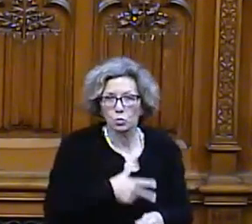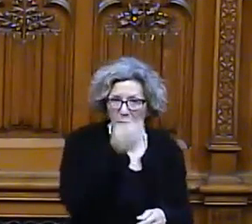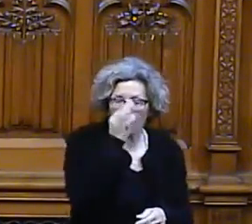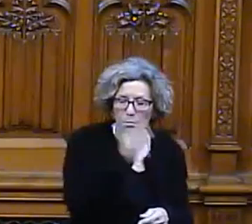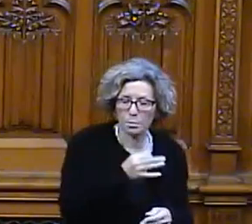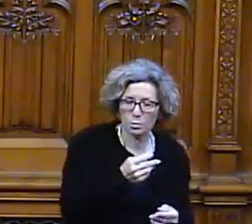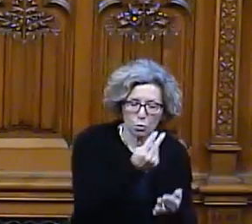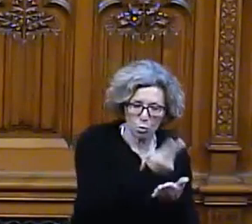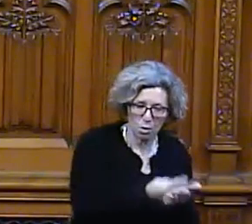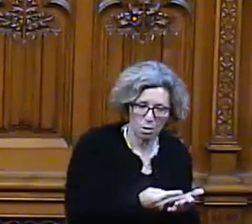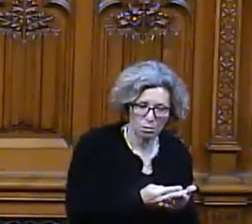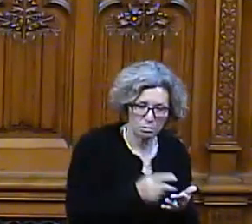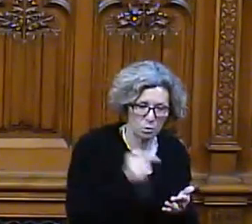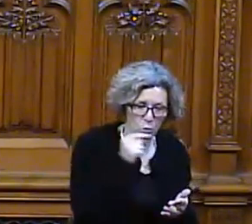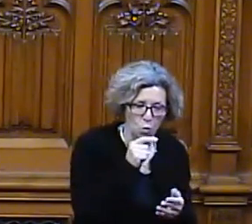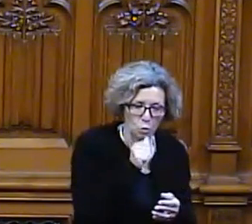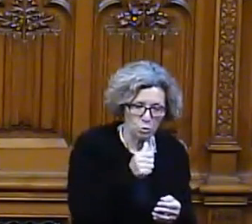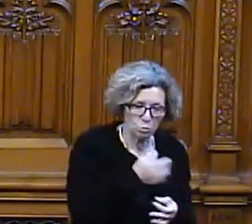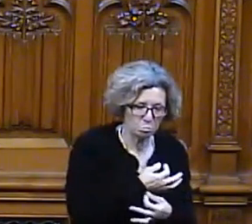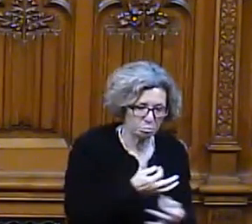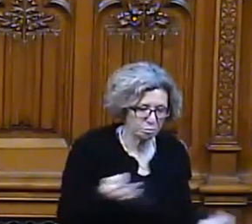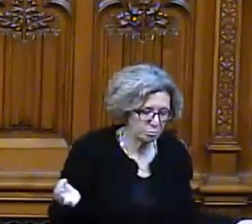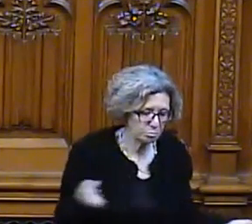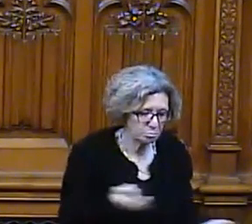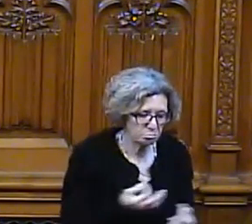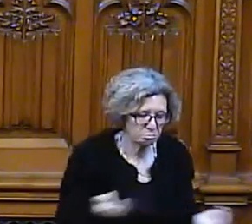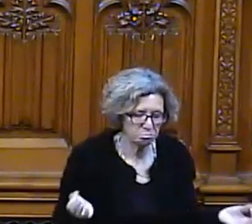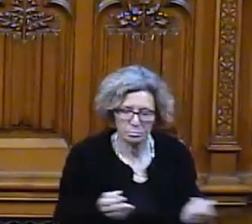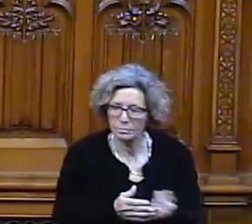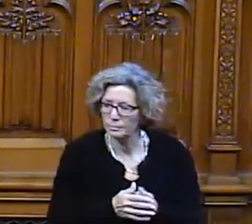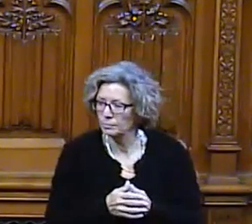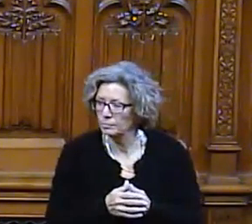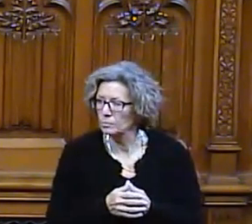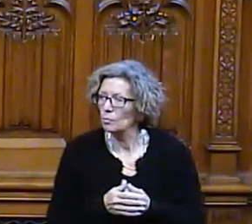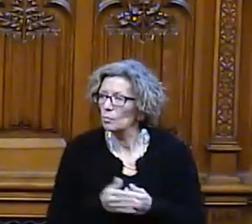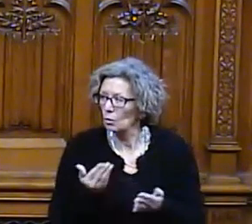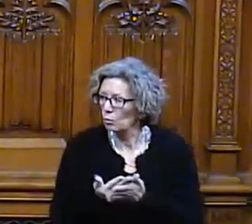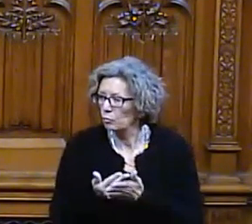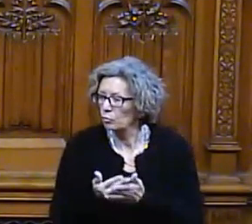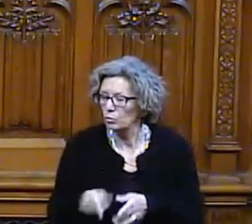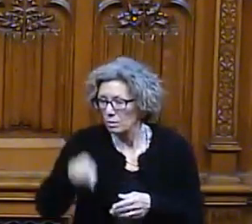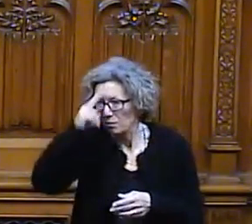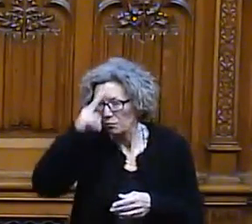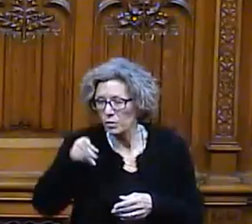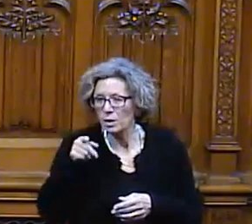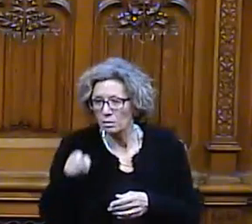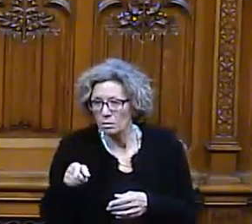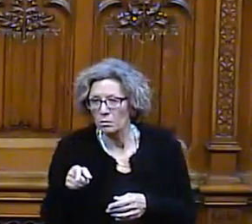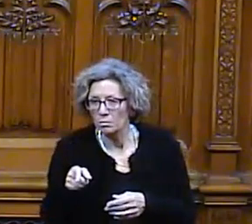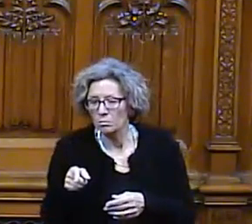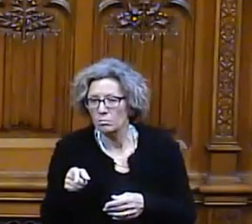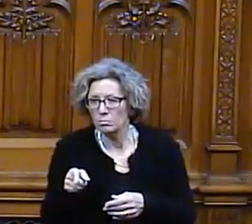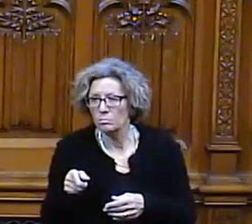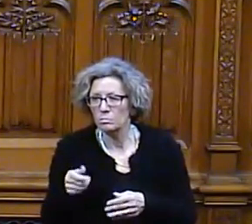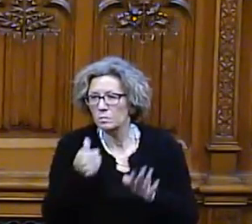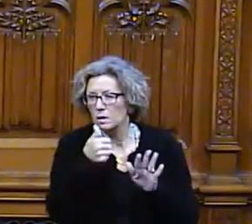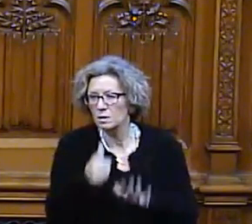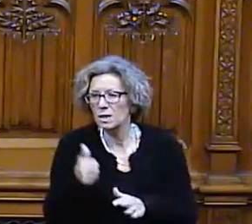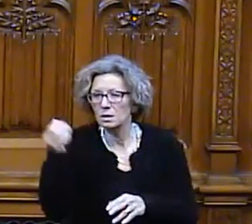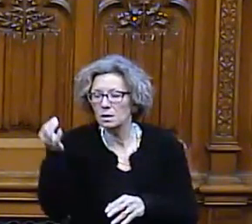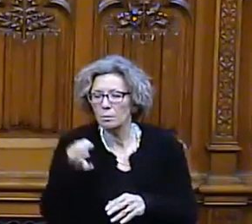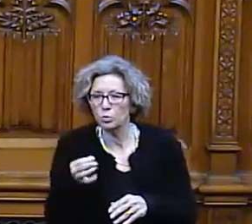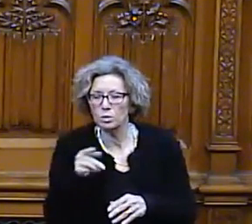Sozialbetrug für Rot-Grün in dieser Stadt aber ganz offensichtlich gar nicht vorkommt. Obwohl Wien die Stadt ist, die